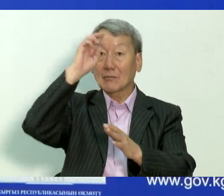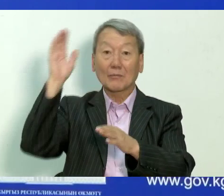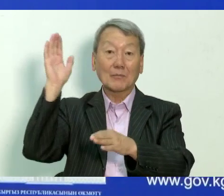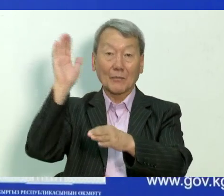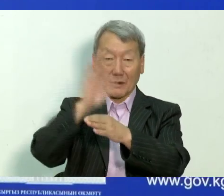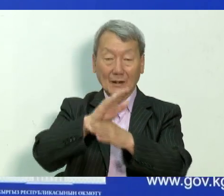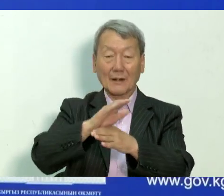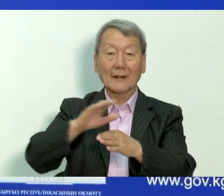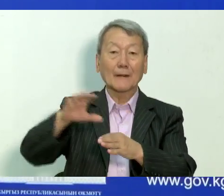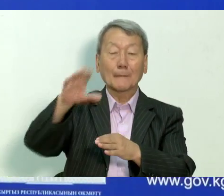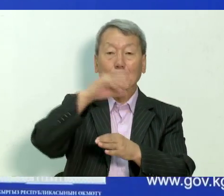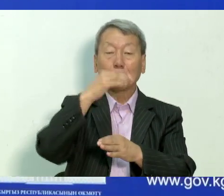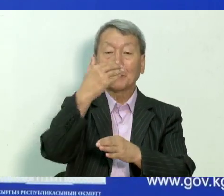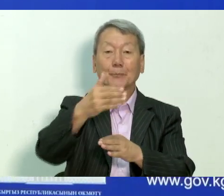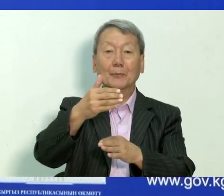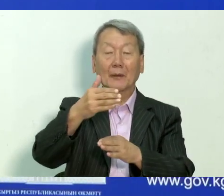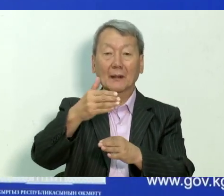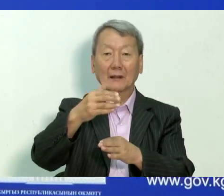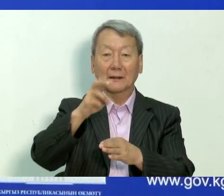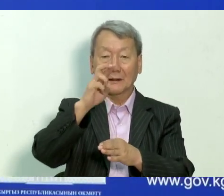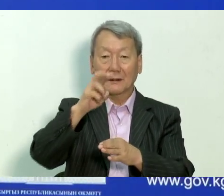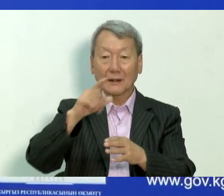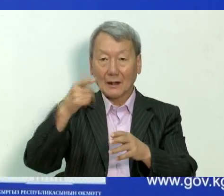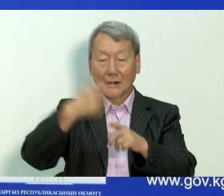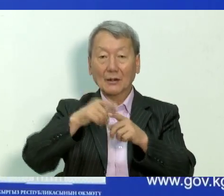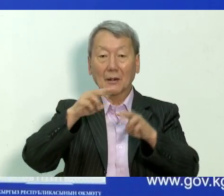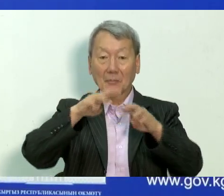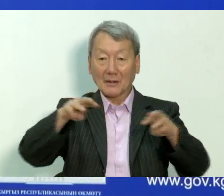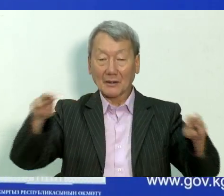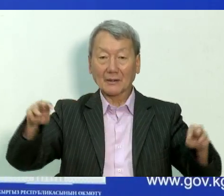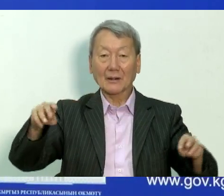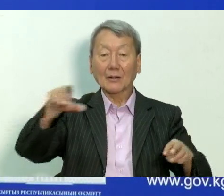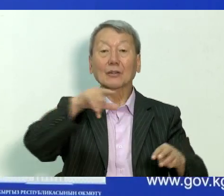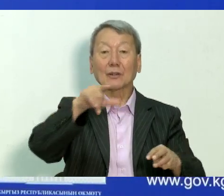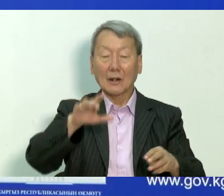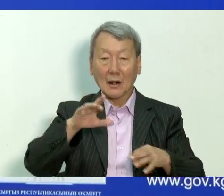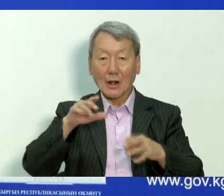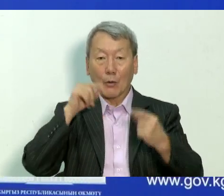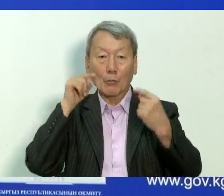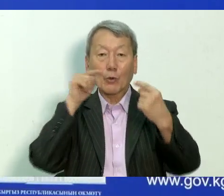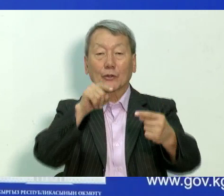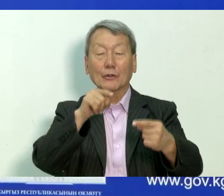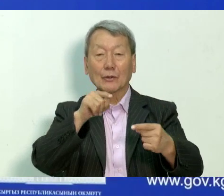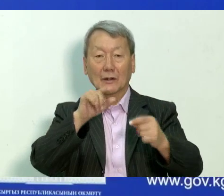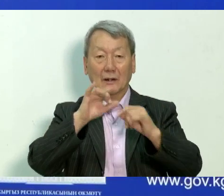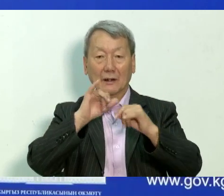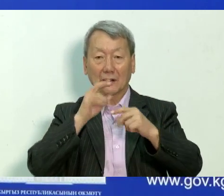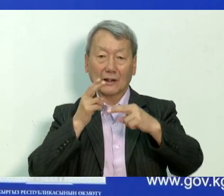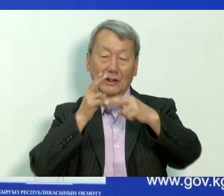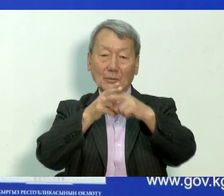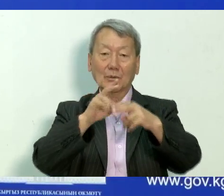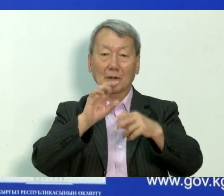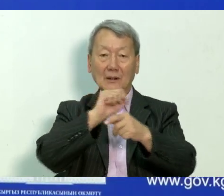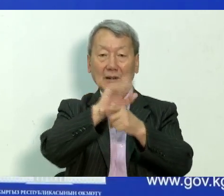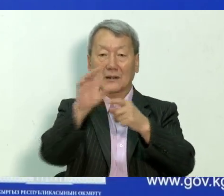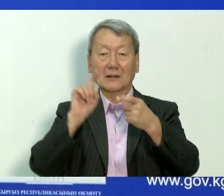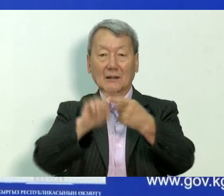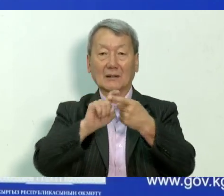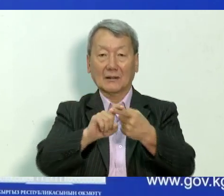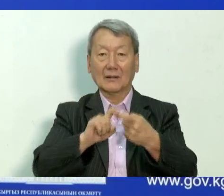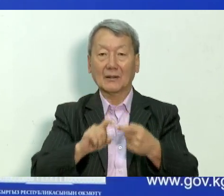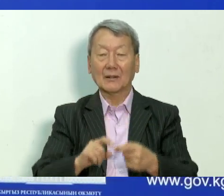программы, основным вопросом деятельности Кабинета министров является противодействие распространению коронавирусной